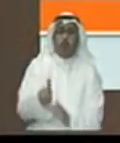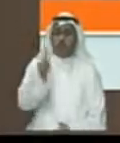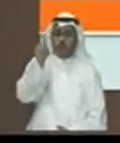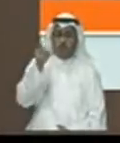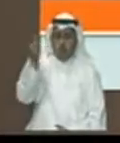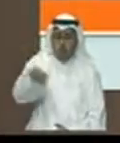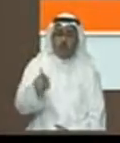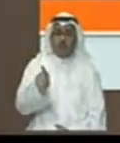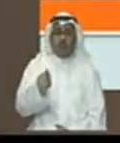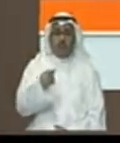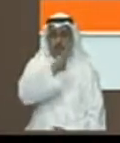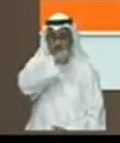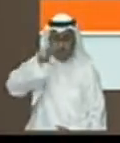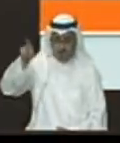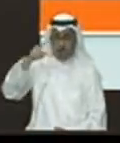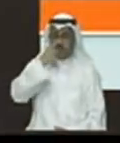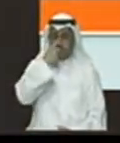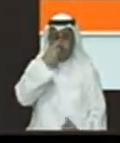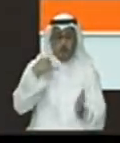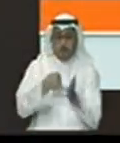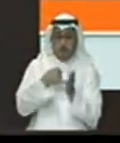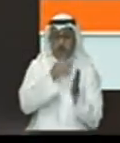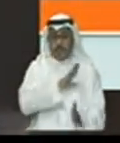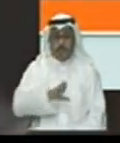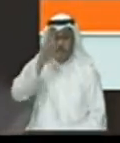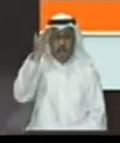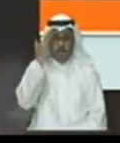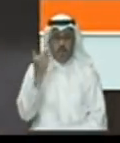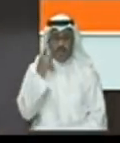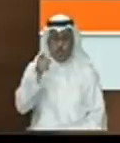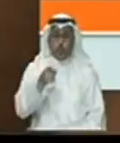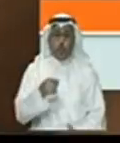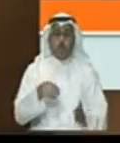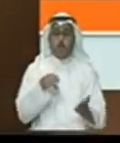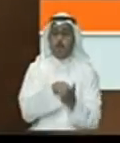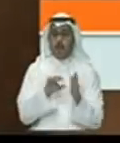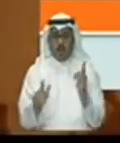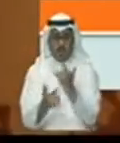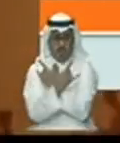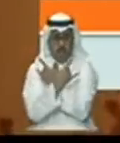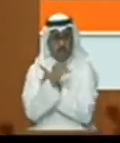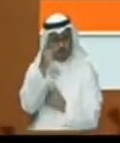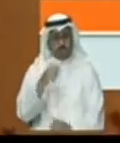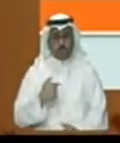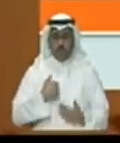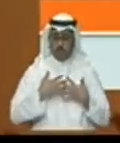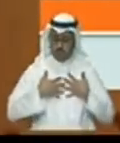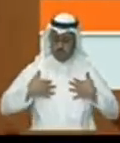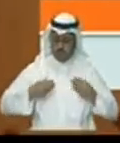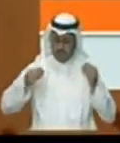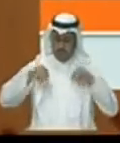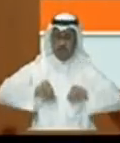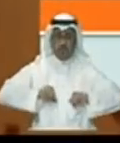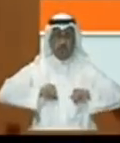إدفارد مونيك، وذلك بمركز الملك عبد العزيز الثقافي العالمي بمدينة الظهران. أنا